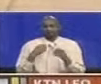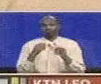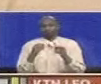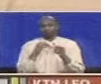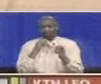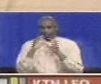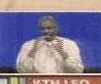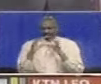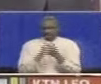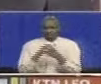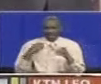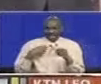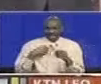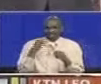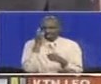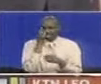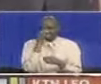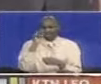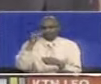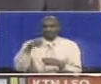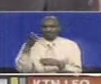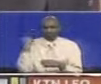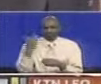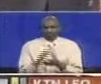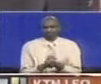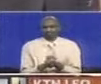kama mbunge wa Nyeri mjini.